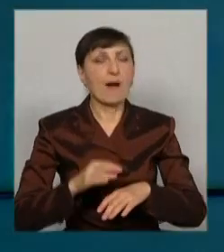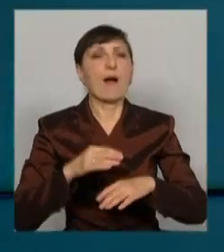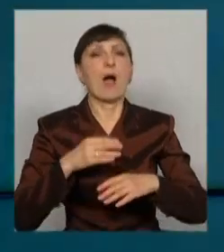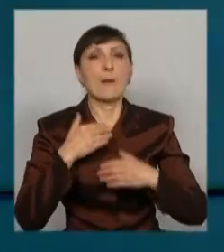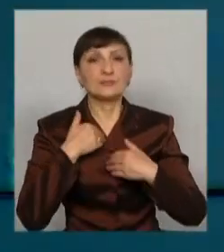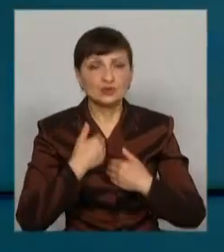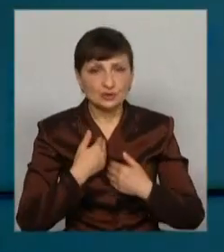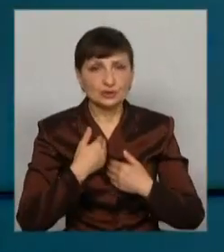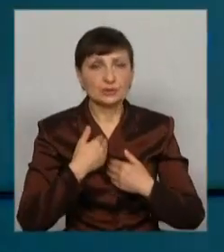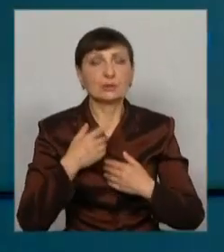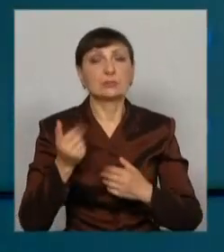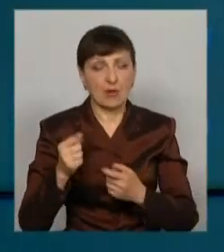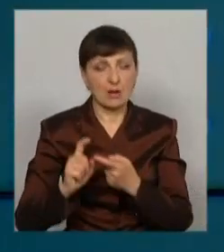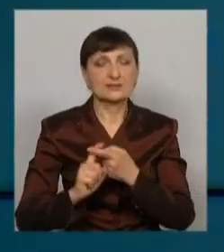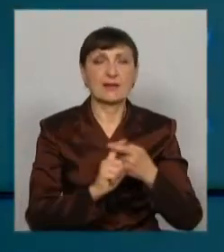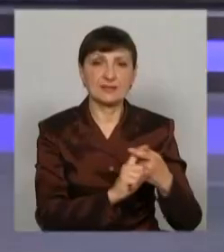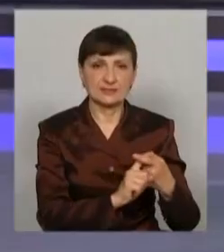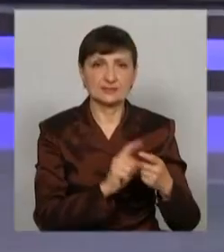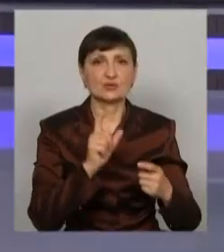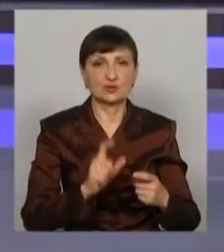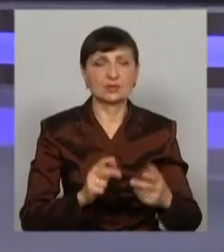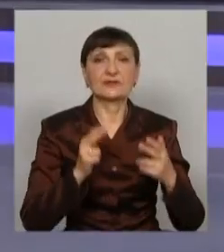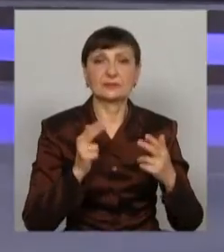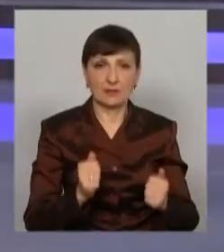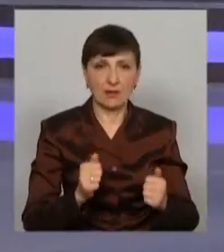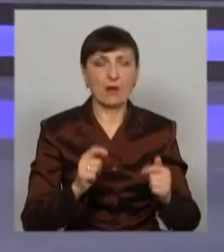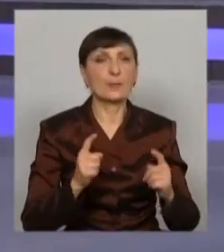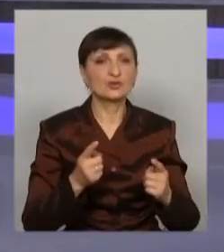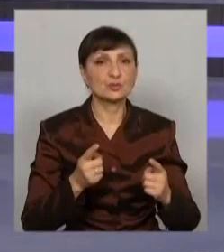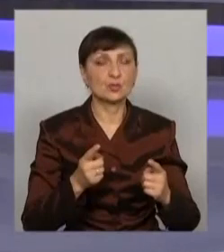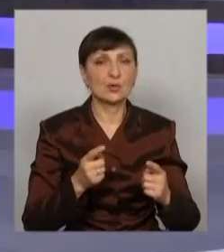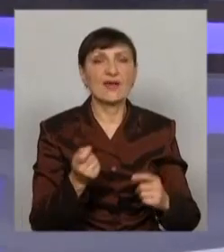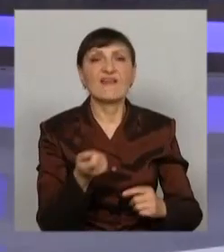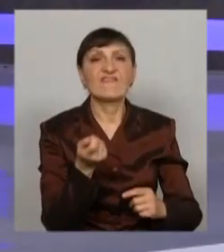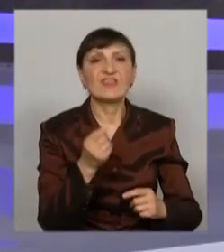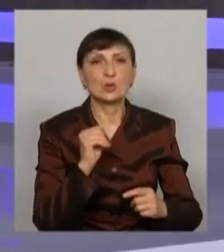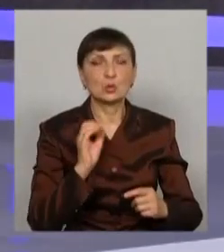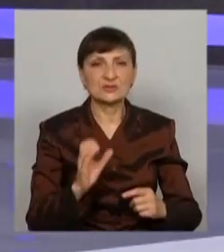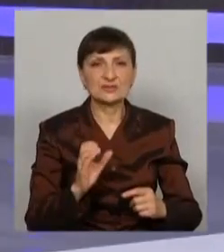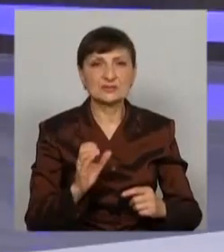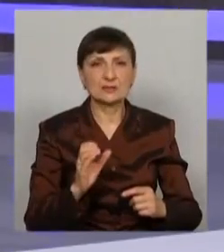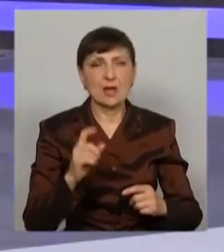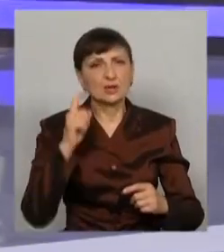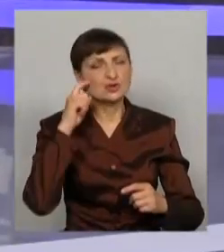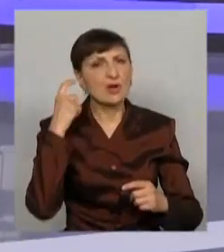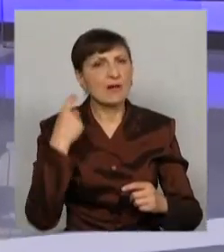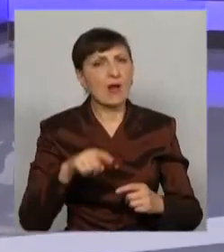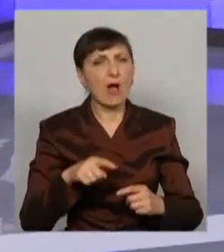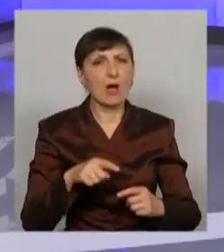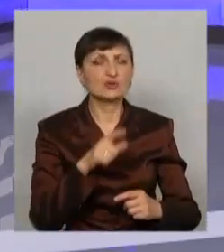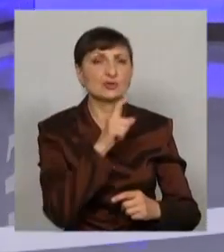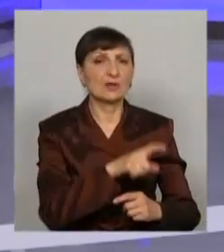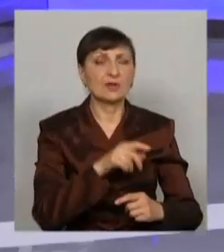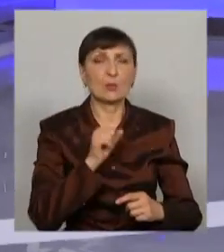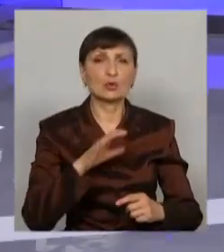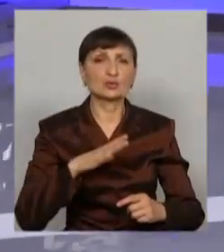чихании и кашле вирус, да, человек может заболеть, потому что он при жаре где-то ослабленный будет, у него